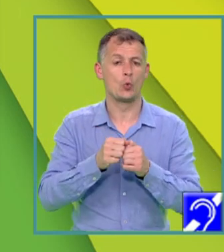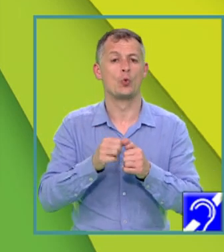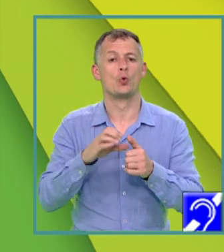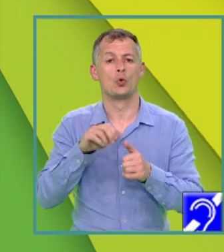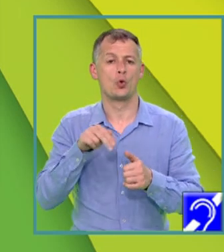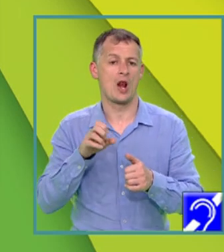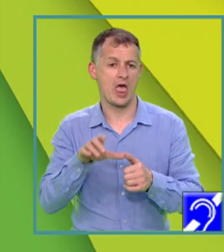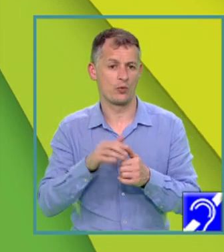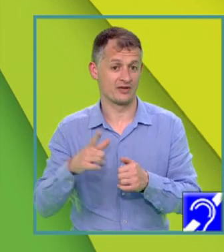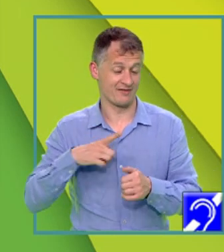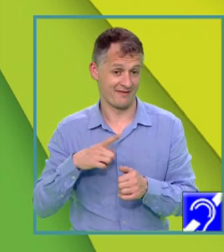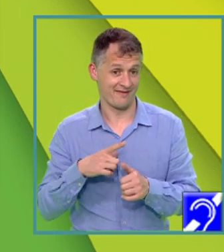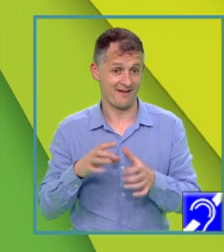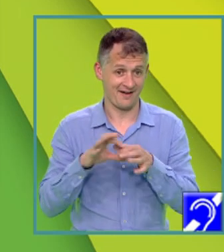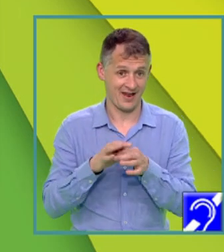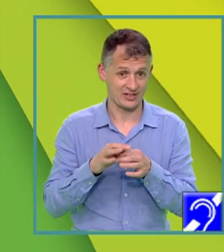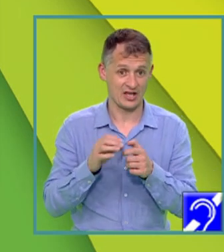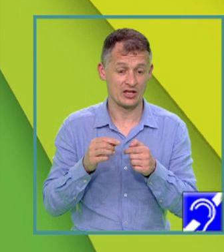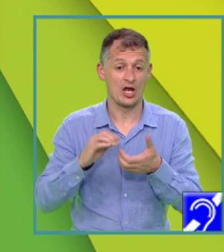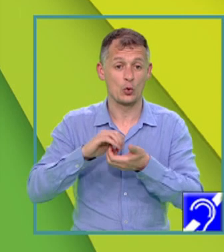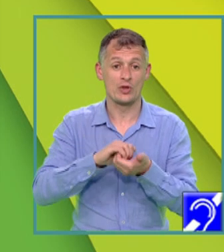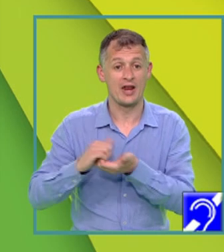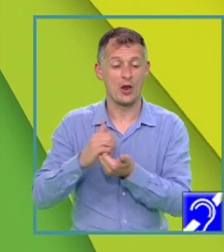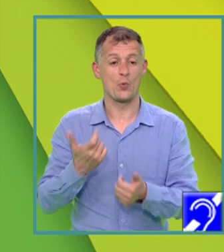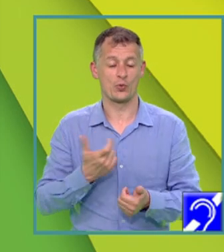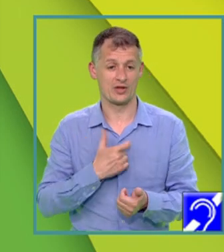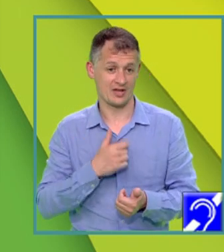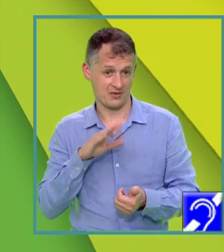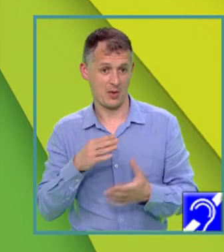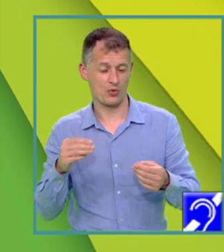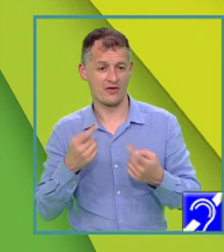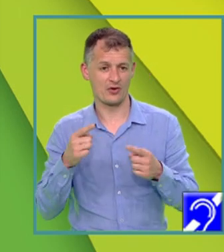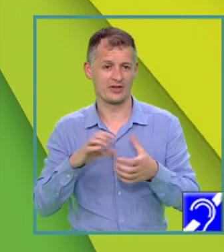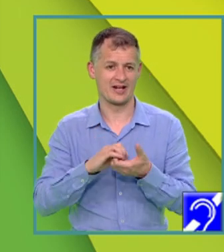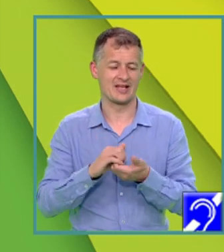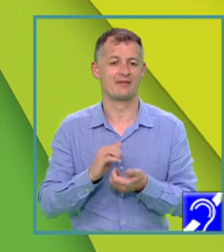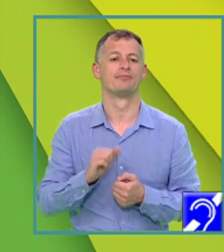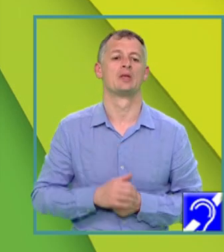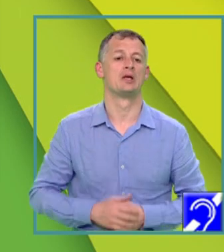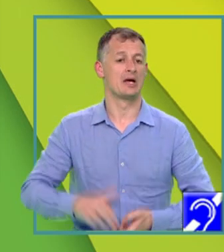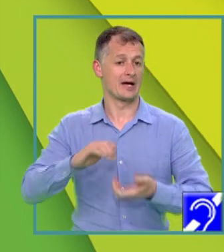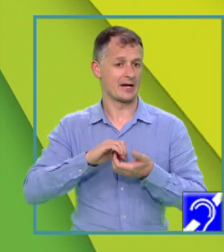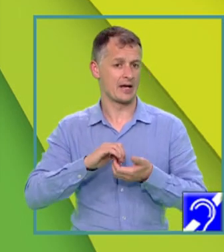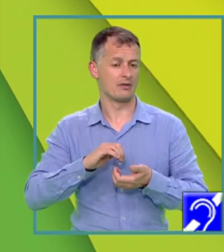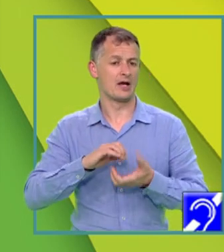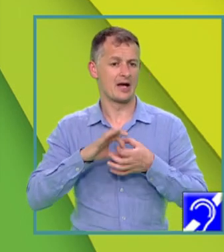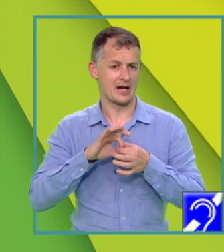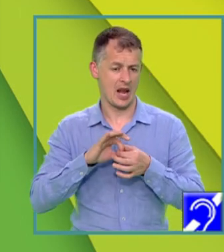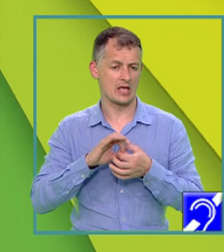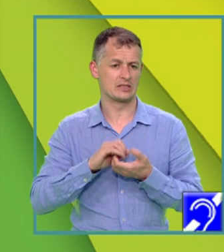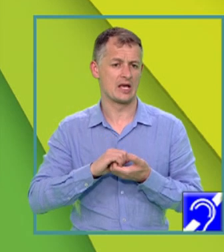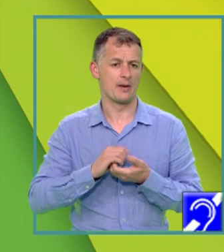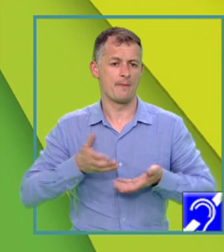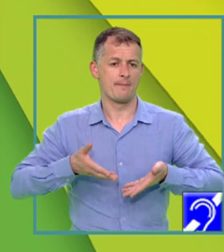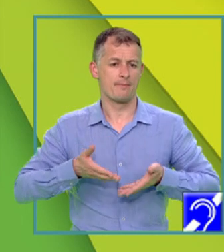relații de rudenie. Și iată că putem să identificăm mai multe tipuri de relații, și anume relația biologică,